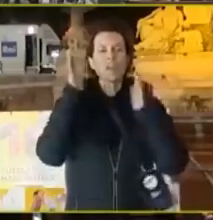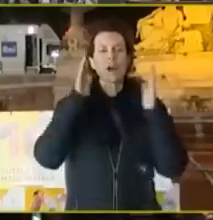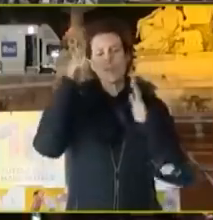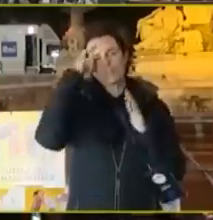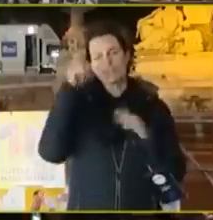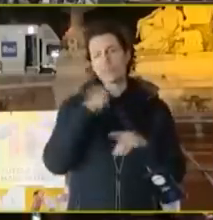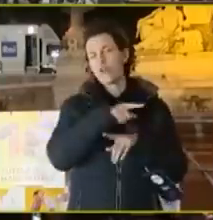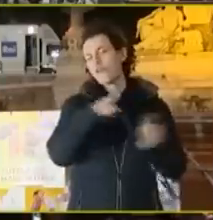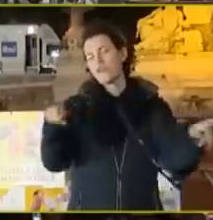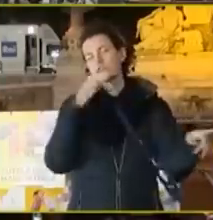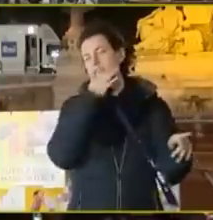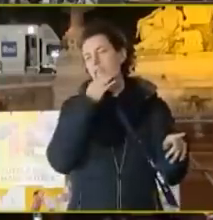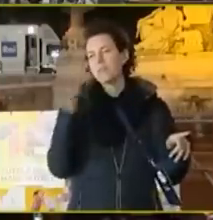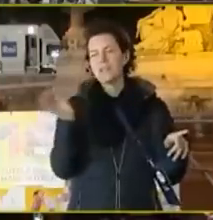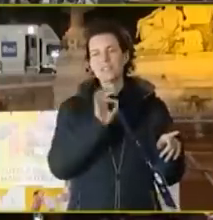fantastico.